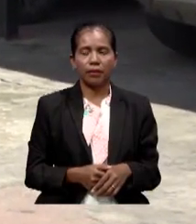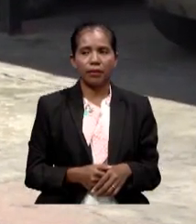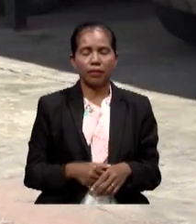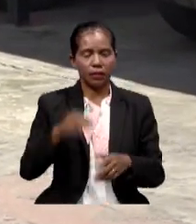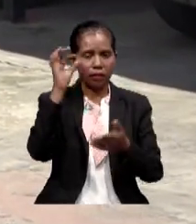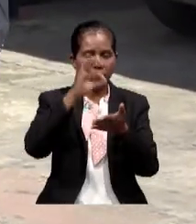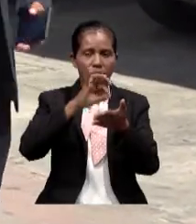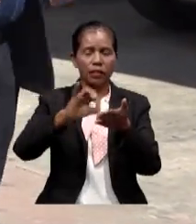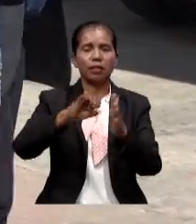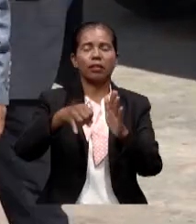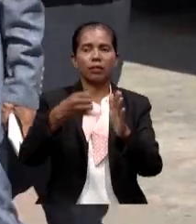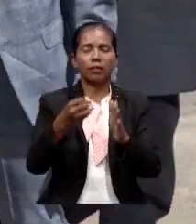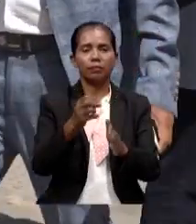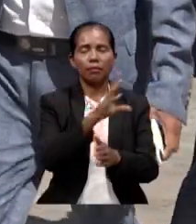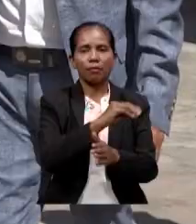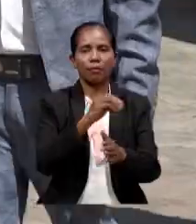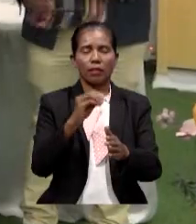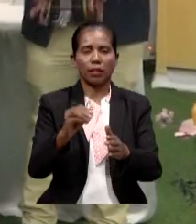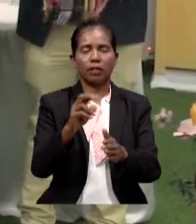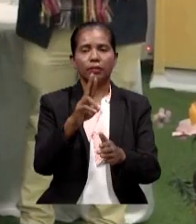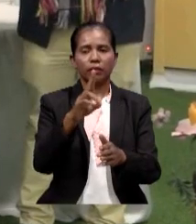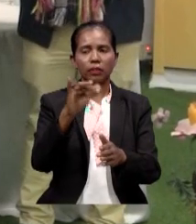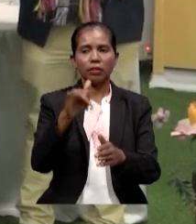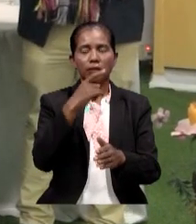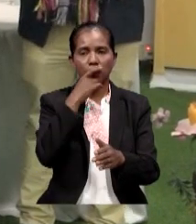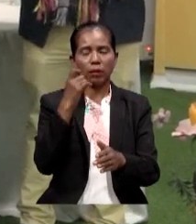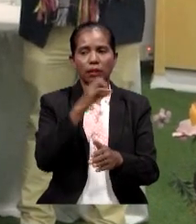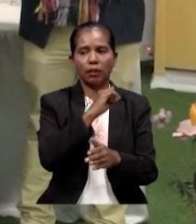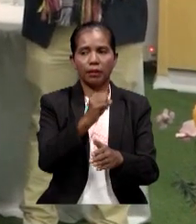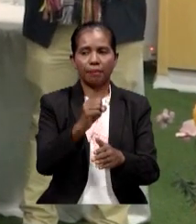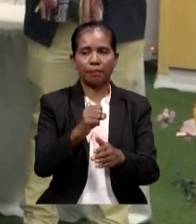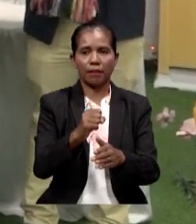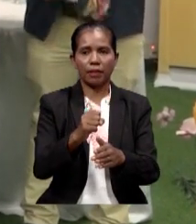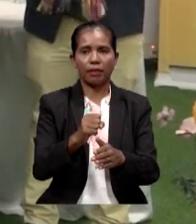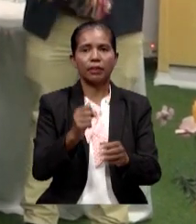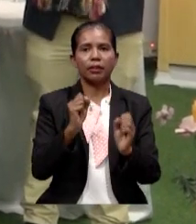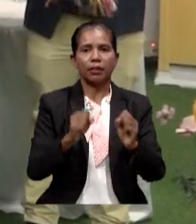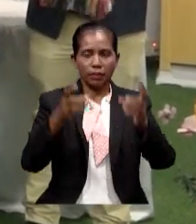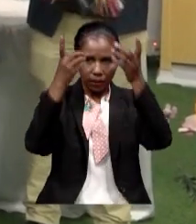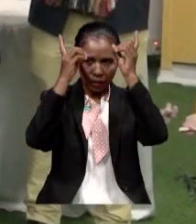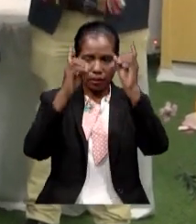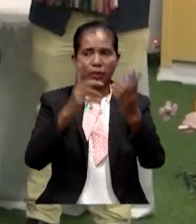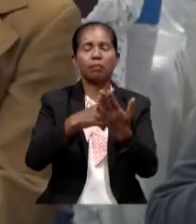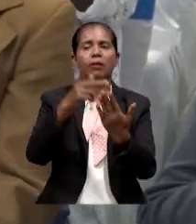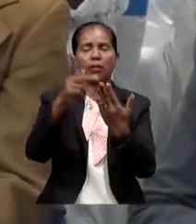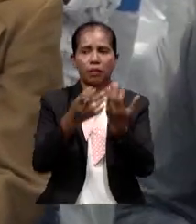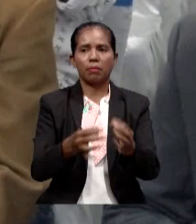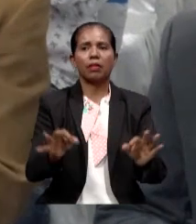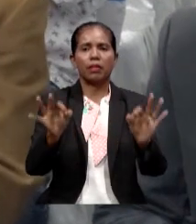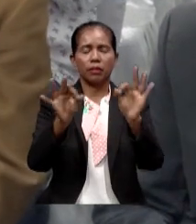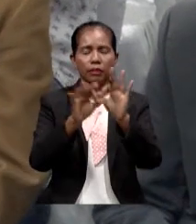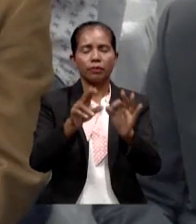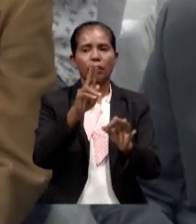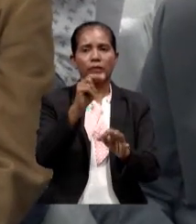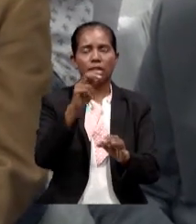Secretarul General Uniau Empresariu Timor-Leste, Rui Castro, explică Congresul de Hatne a decidit los programa prioritare bau unetil